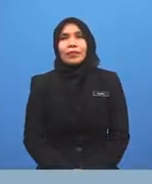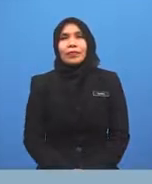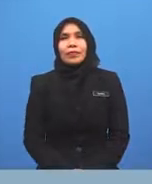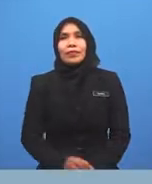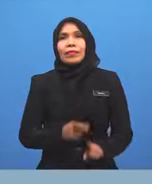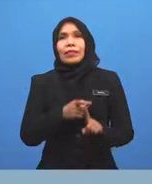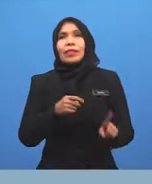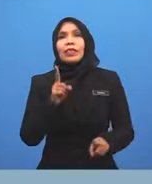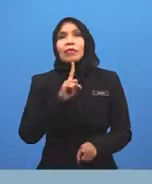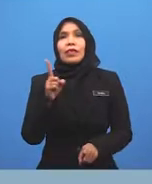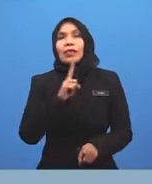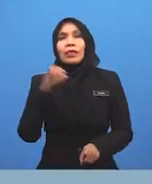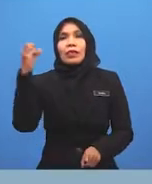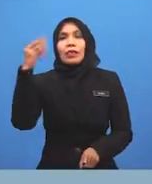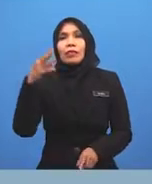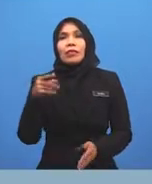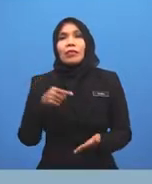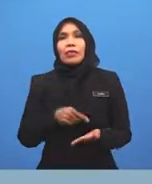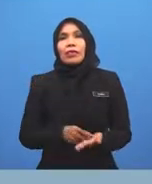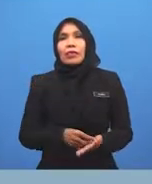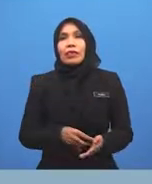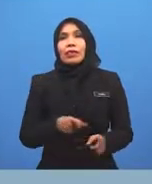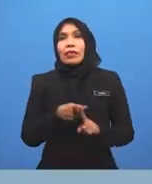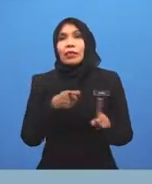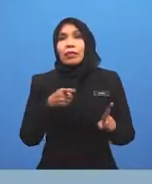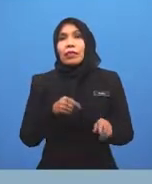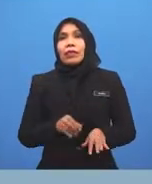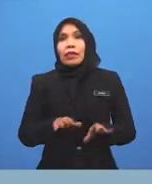Dari manakah lampu ini mendapatkan arus untuk menyala?